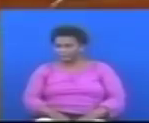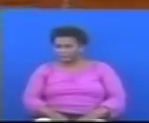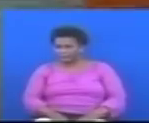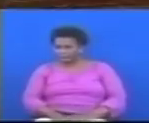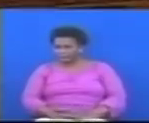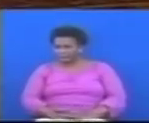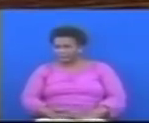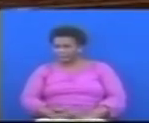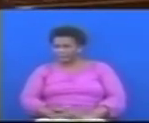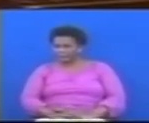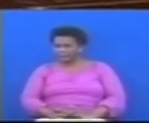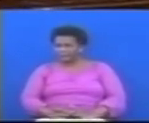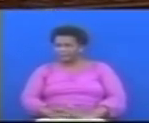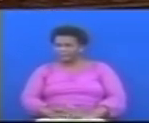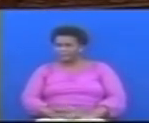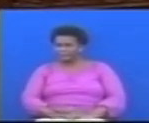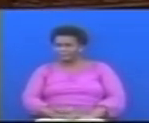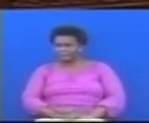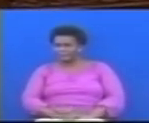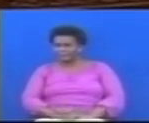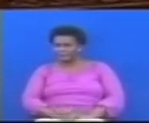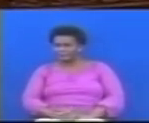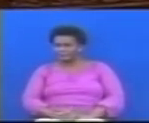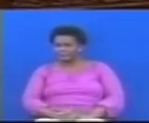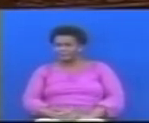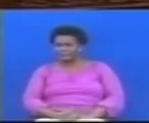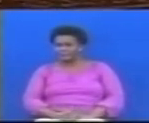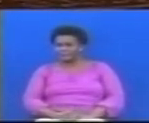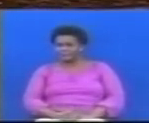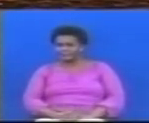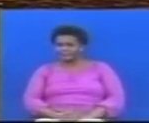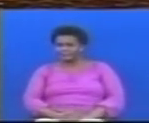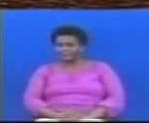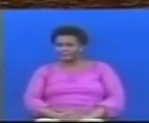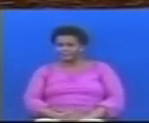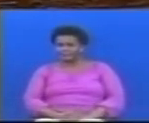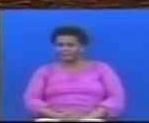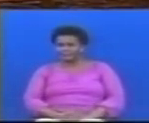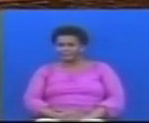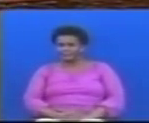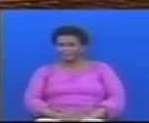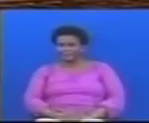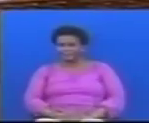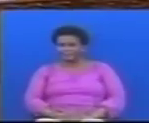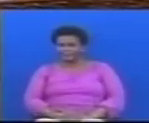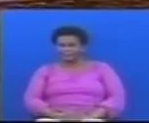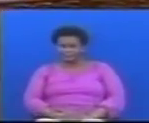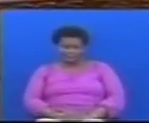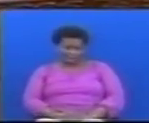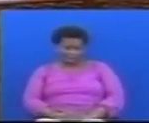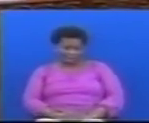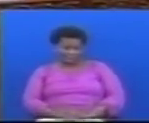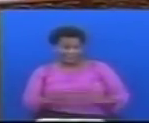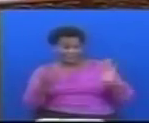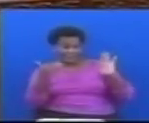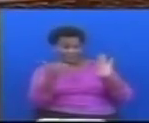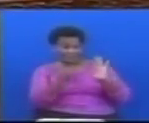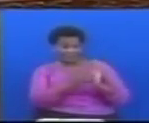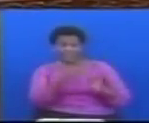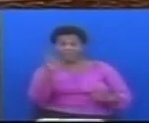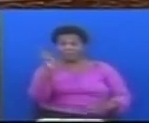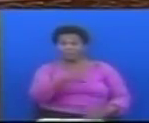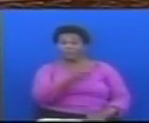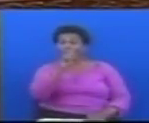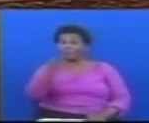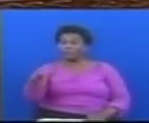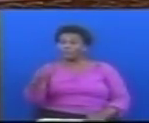Giga, mbunge wa viti maalum, sasa ulize swali lake. Mheshimiwa Giga ameuliza maswali yenye vipengele viwili. Ni